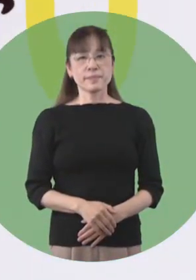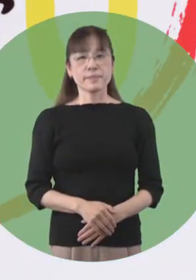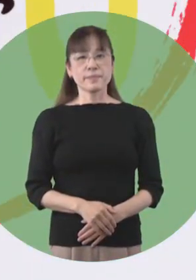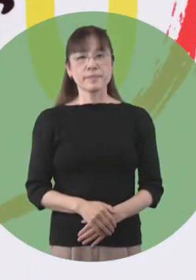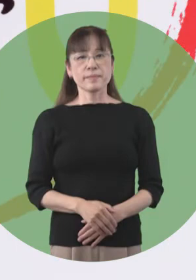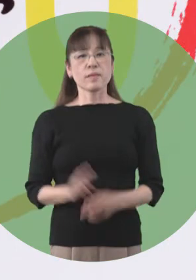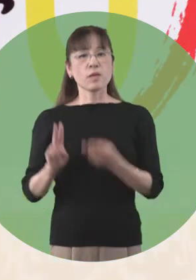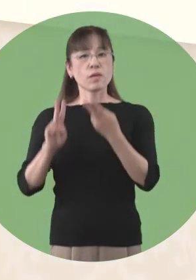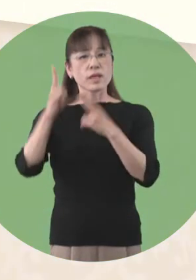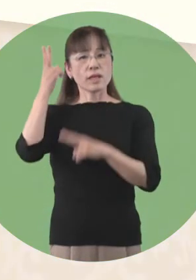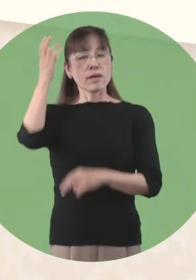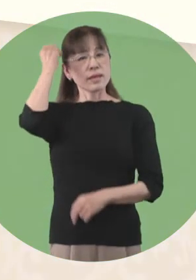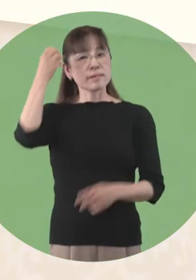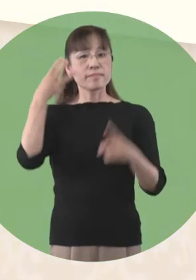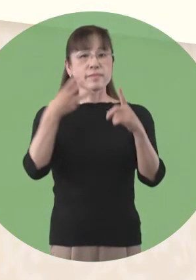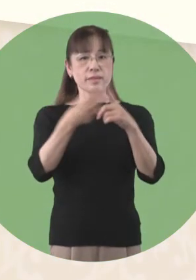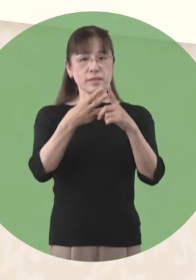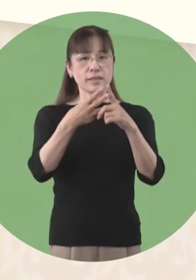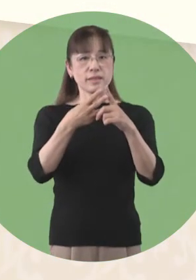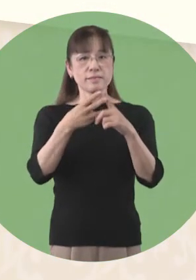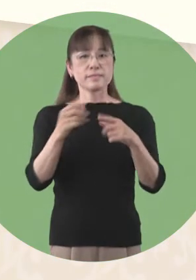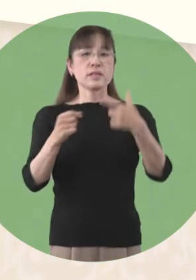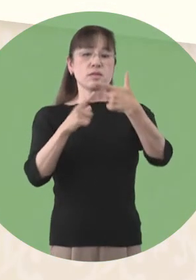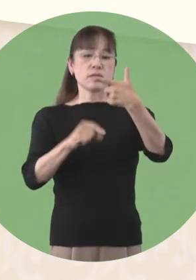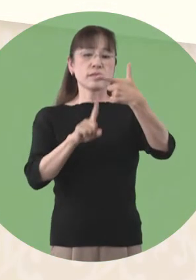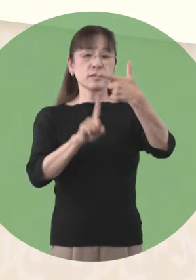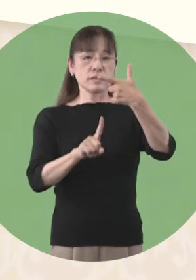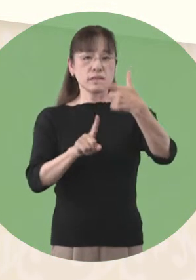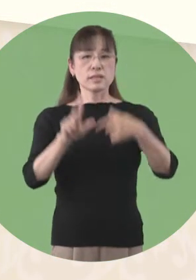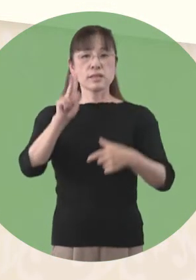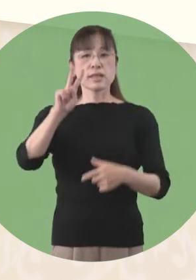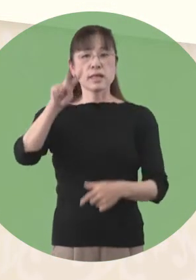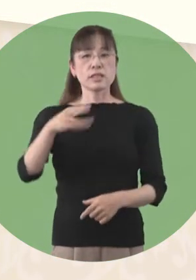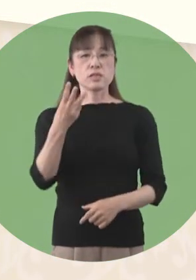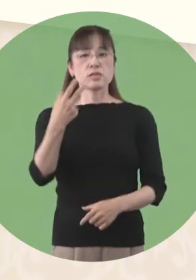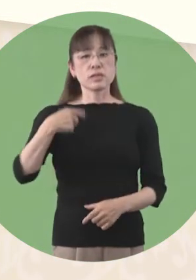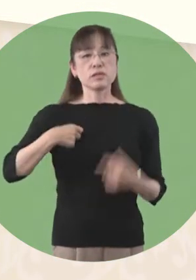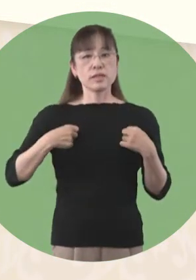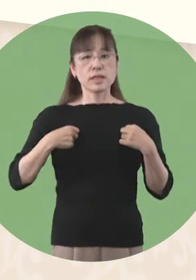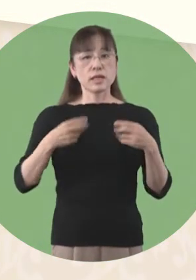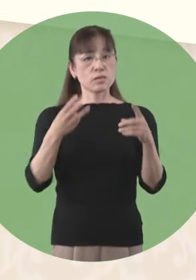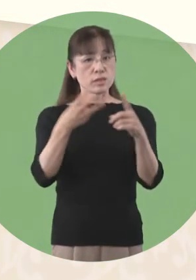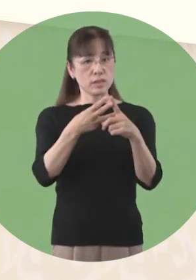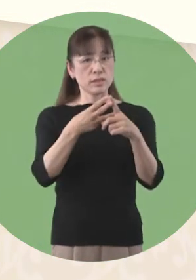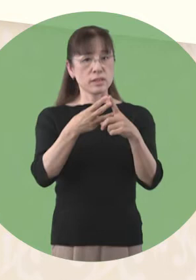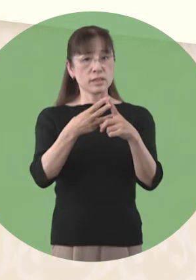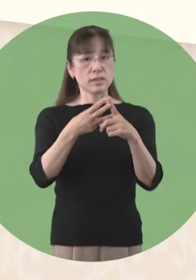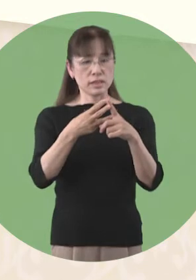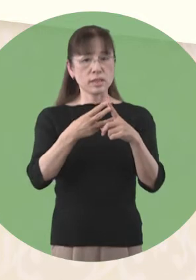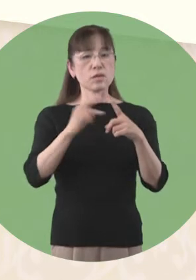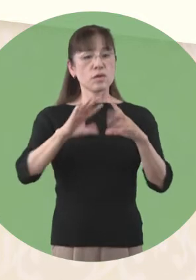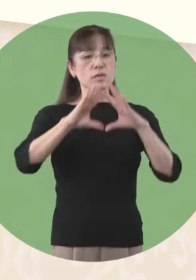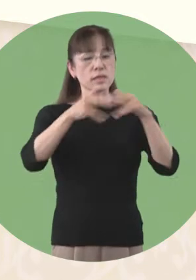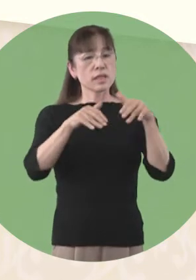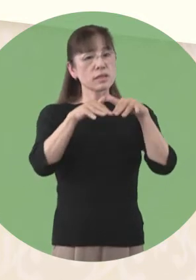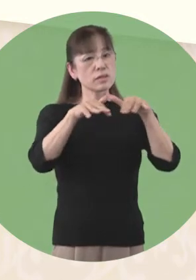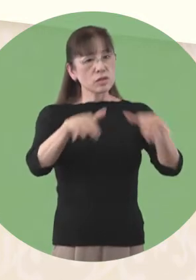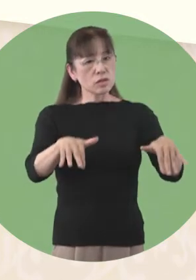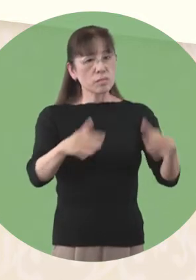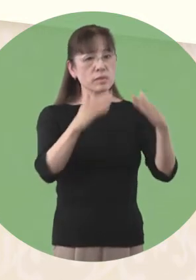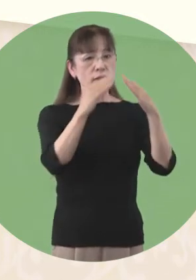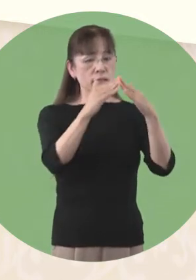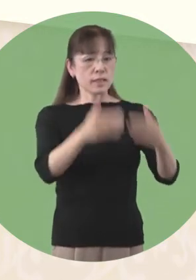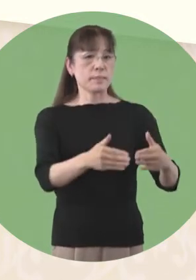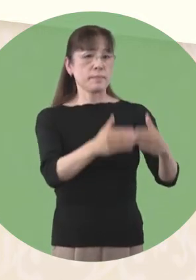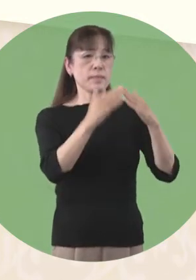ゃ。 ウマンチュアニバーサリー、 6月1日はかりゆしウェアの日です。 かりゆしウェアを世界へ広める会の発